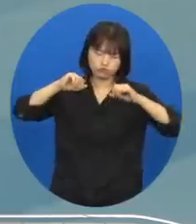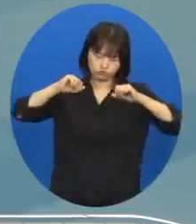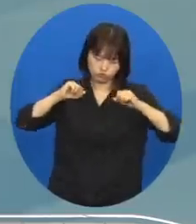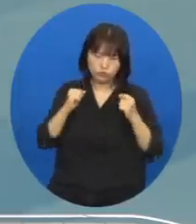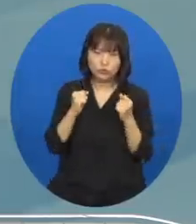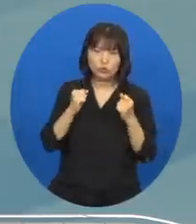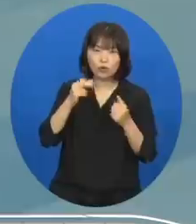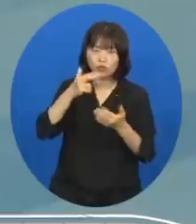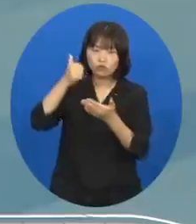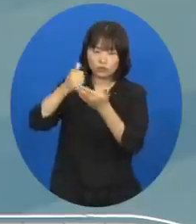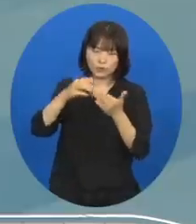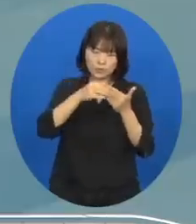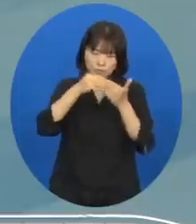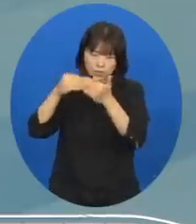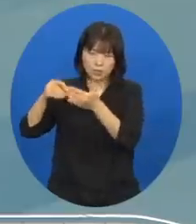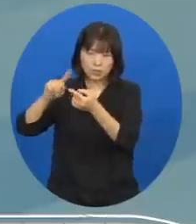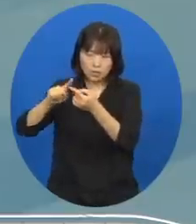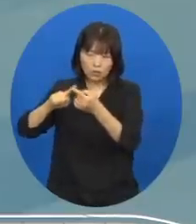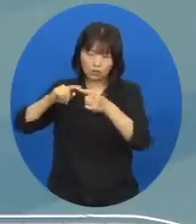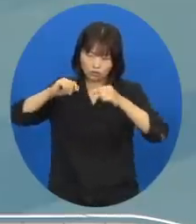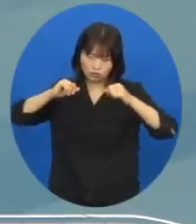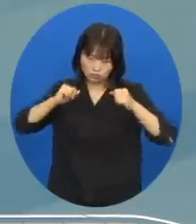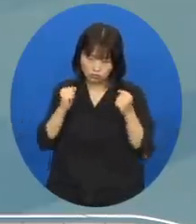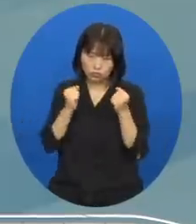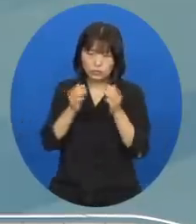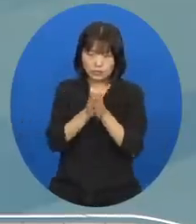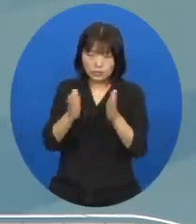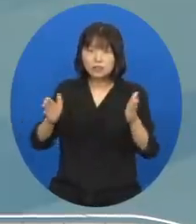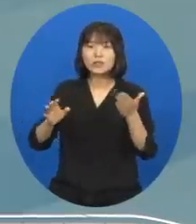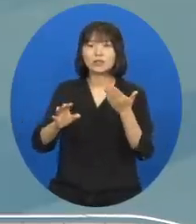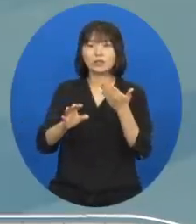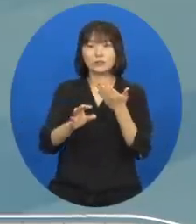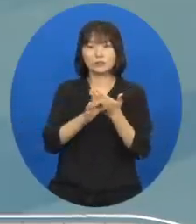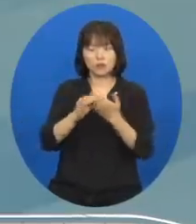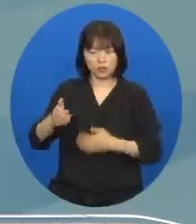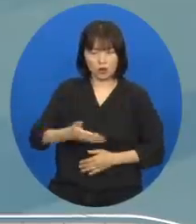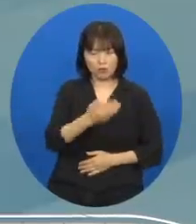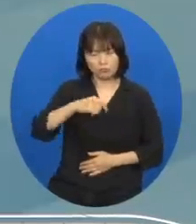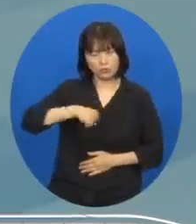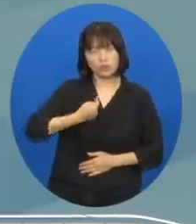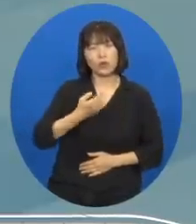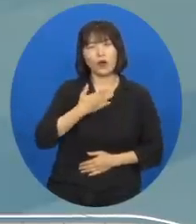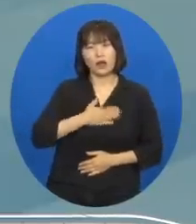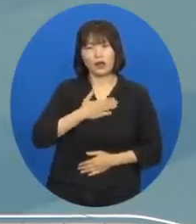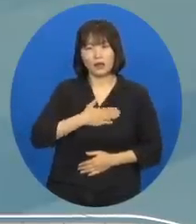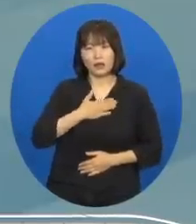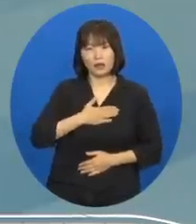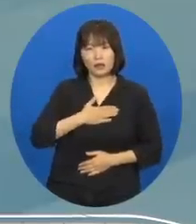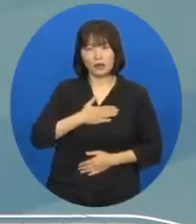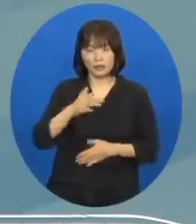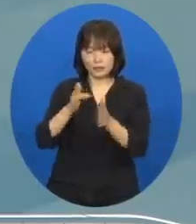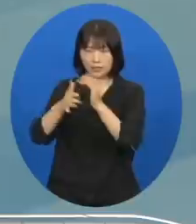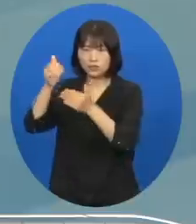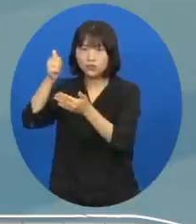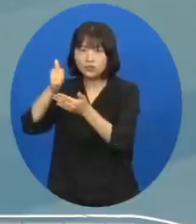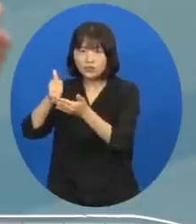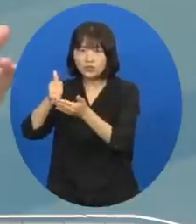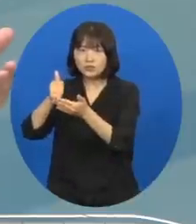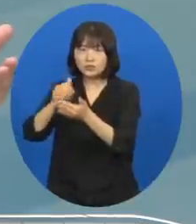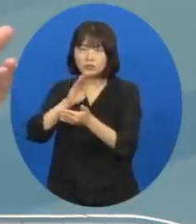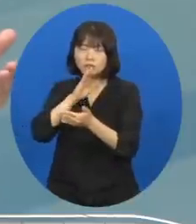주님이 이끄시는 대로 순종해 가기 시작하면 여러분 스스로가 알게 됩니다. 예수님은 정말